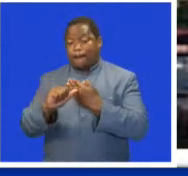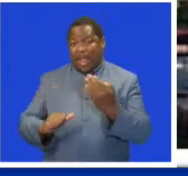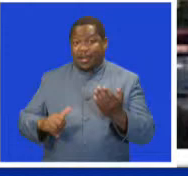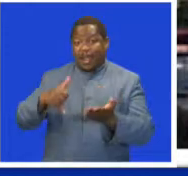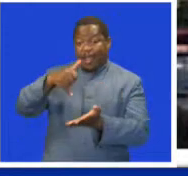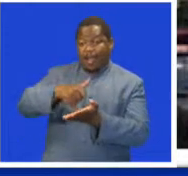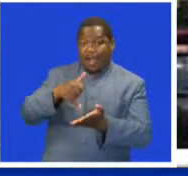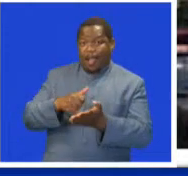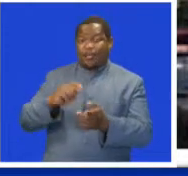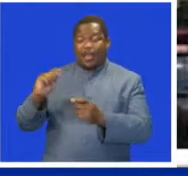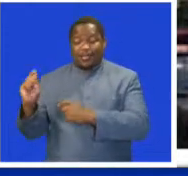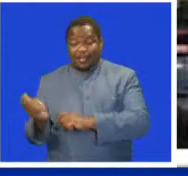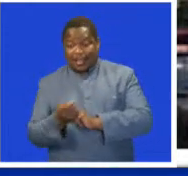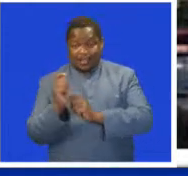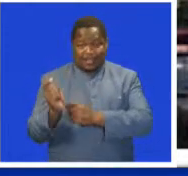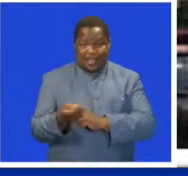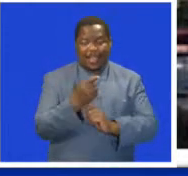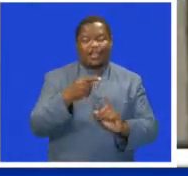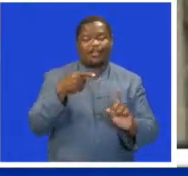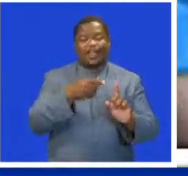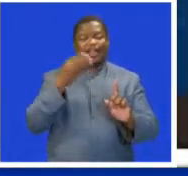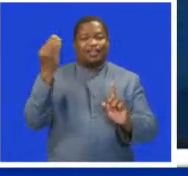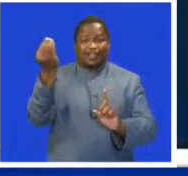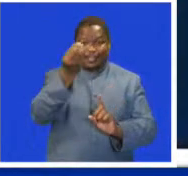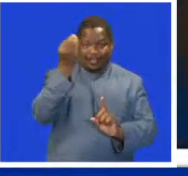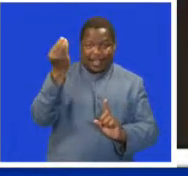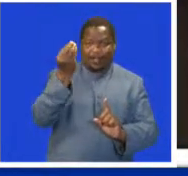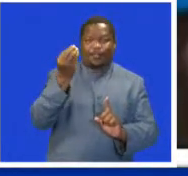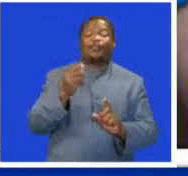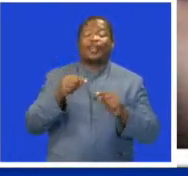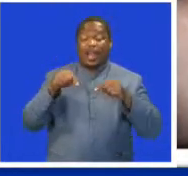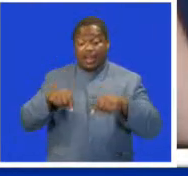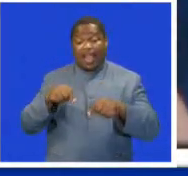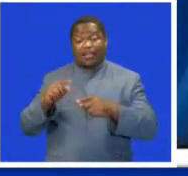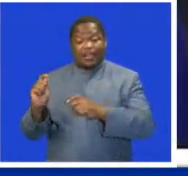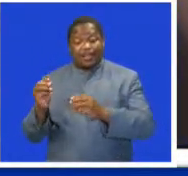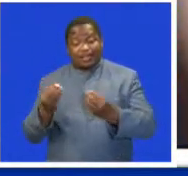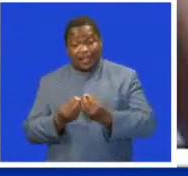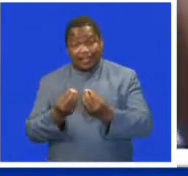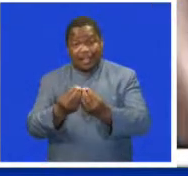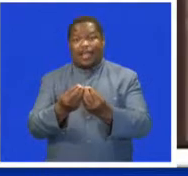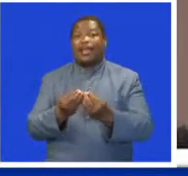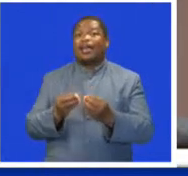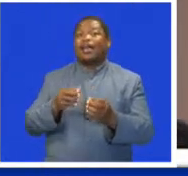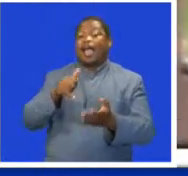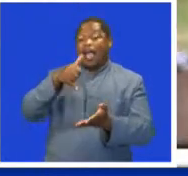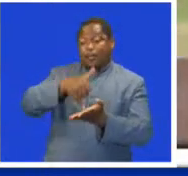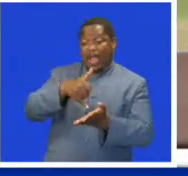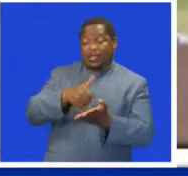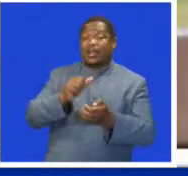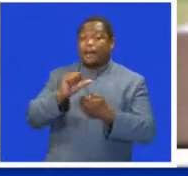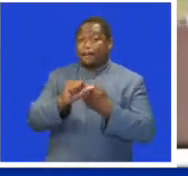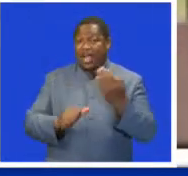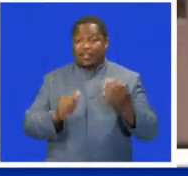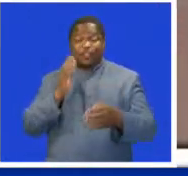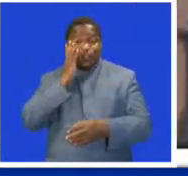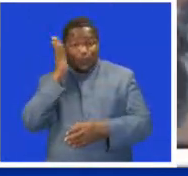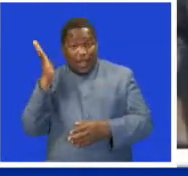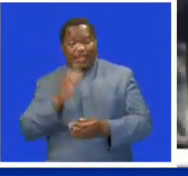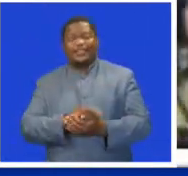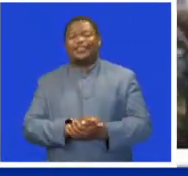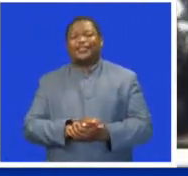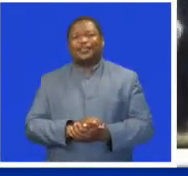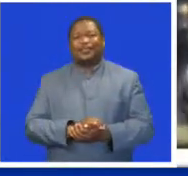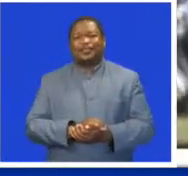embabane golf course Inzebe ye Eswatini Royal Insurance Corporation monthly mage nyanga yakholwane beyingenelwe